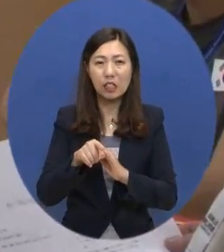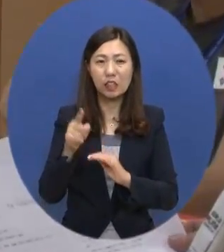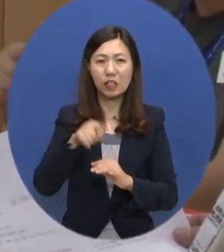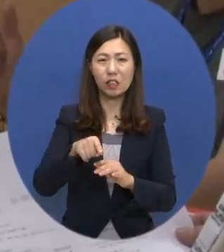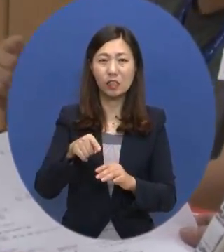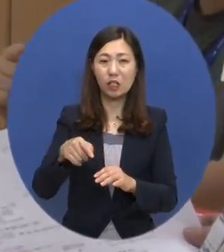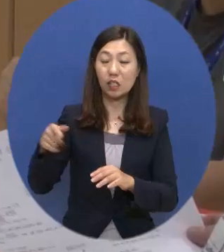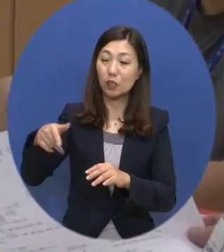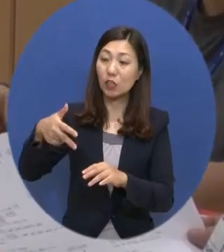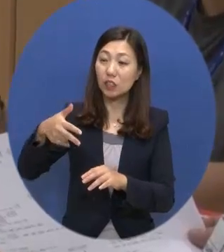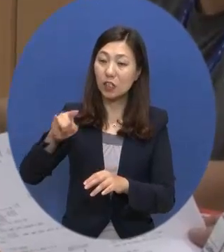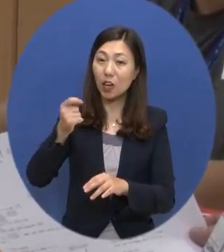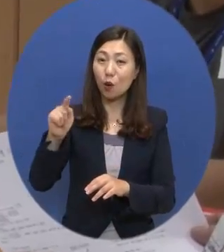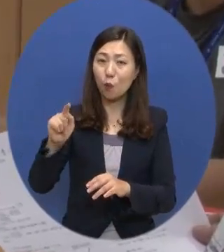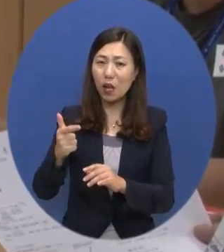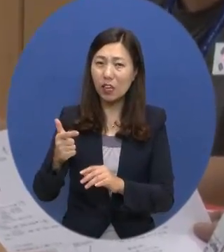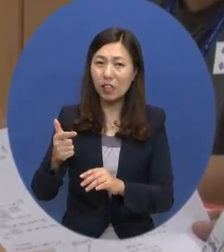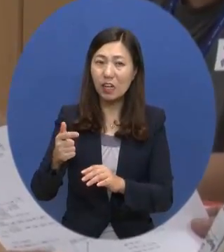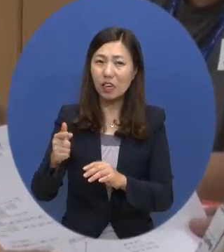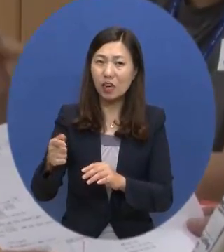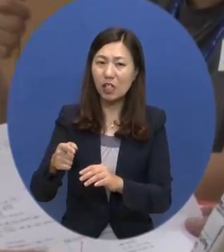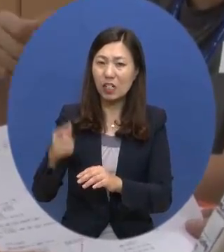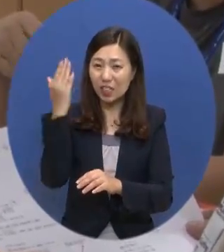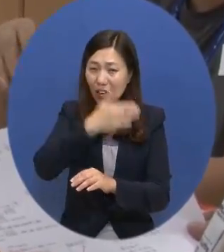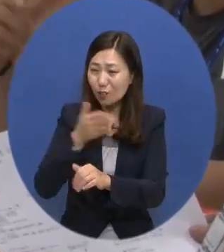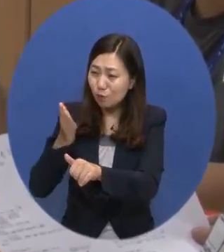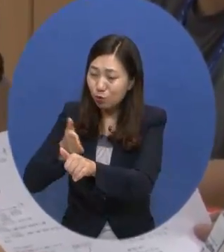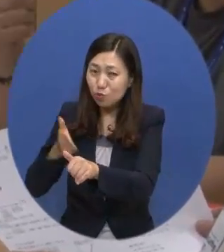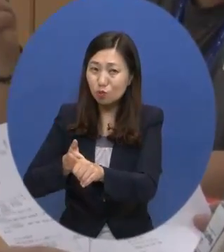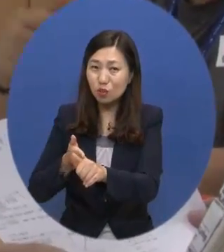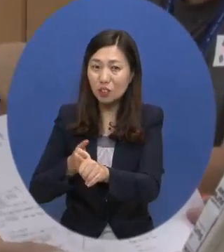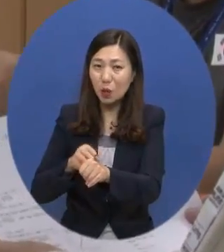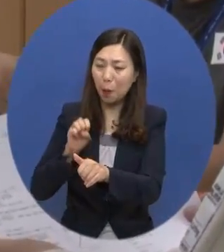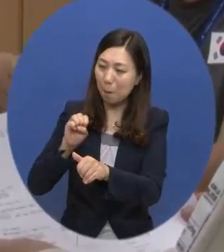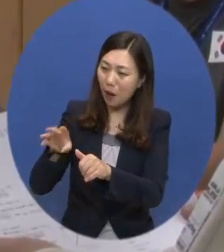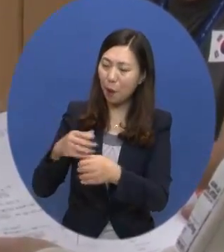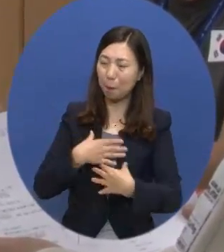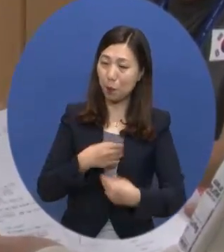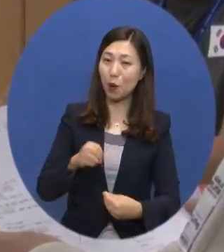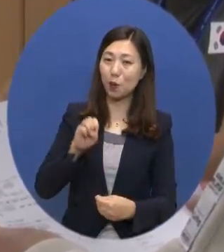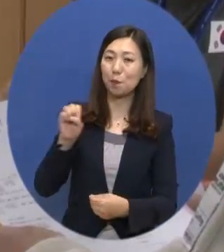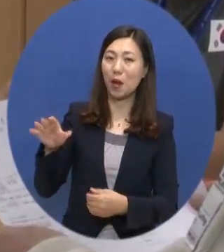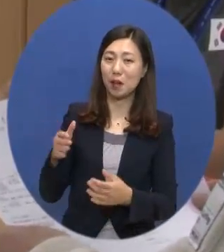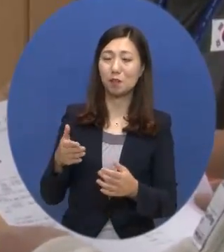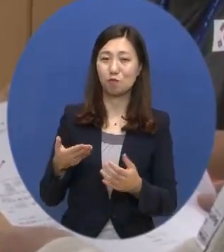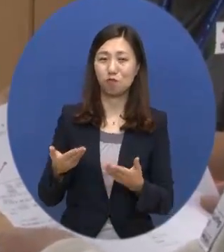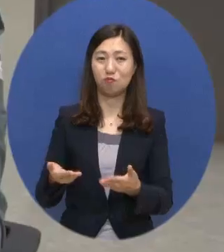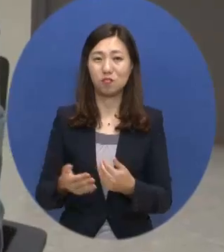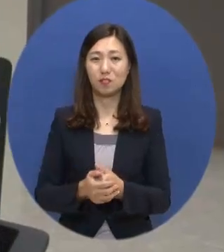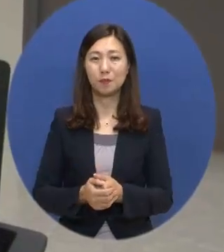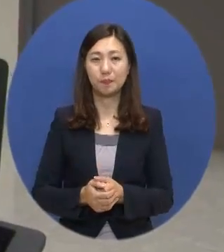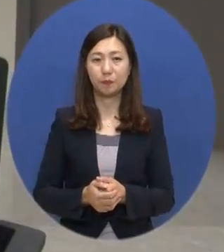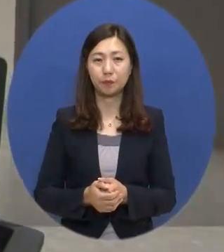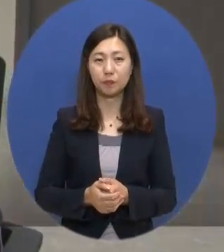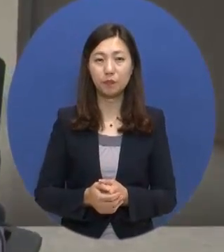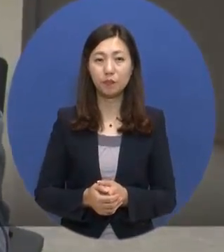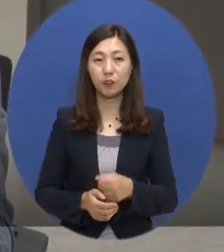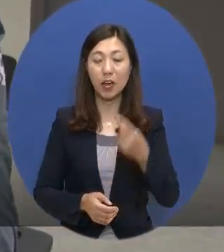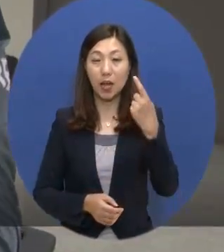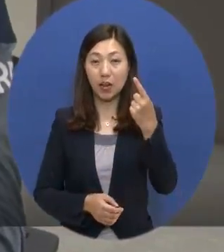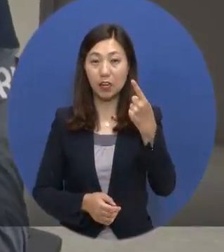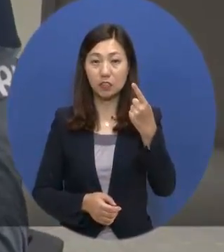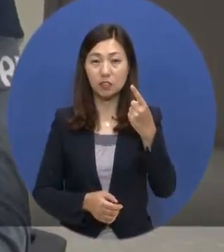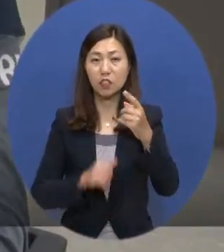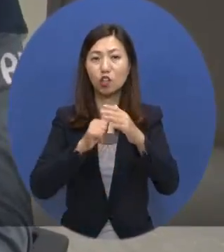좀 해주세요. 클리어 연습. 저한테 클리어. 이렇게 얘기가. 클리어 해야 되겠네요. 편안하게. 돼야죠. 그게. 네, 네. 하나는 이